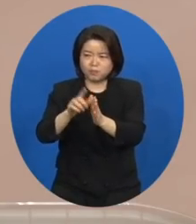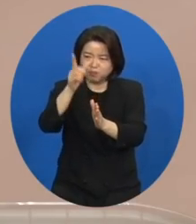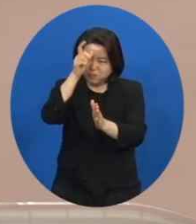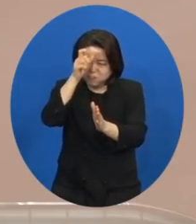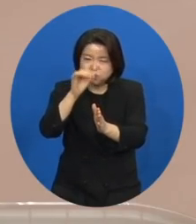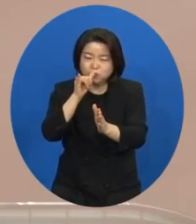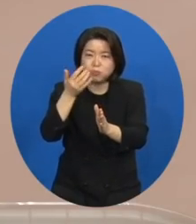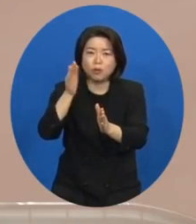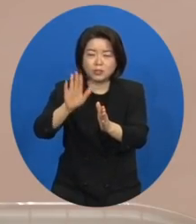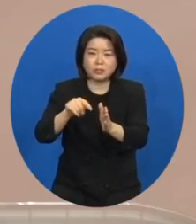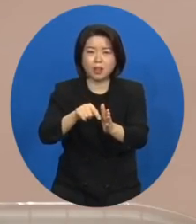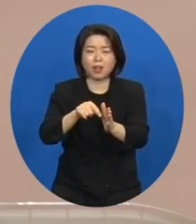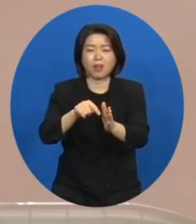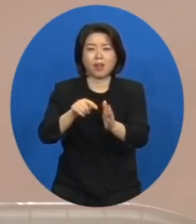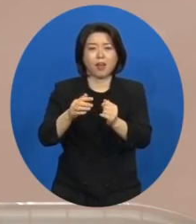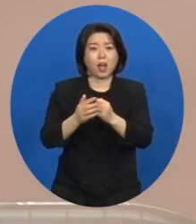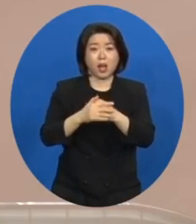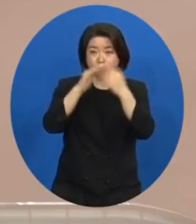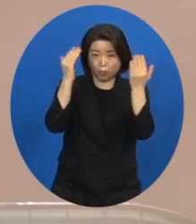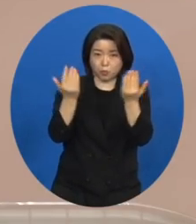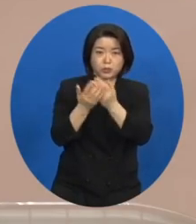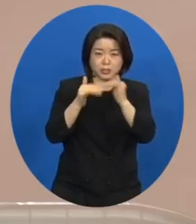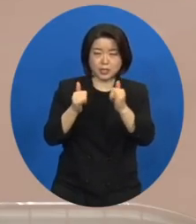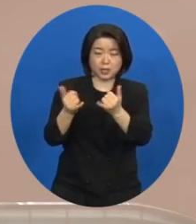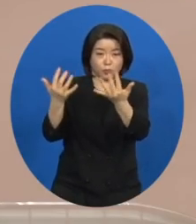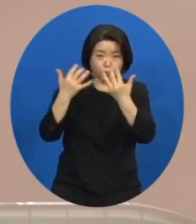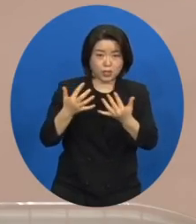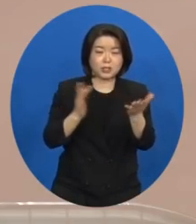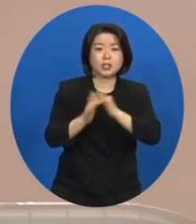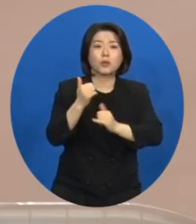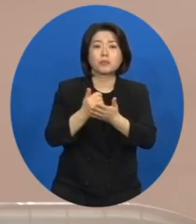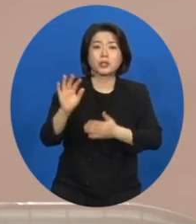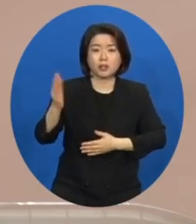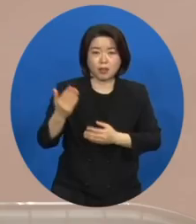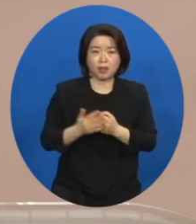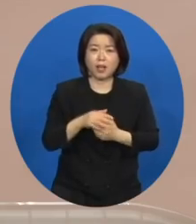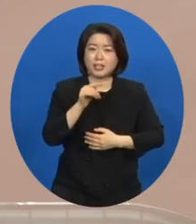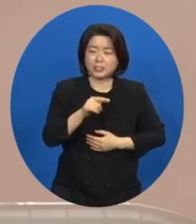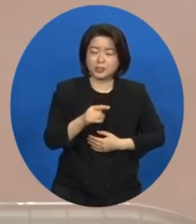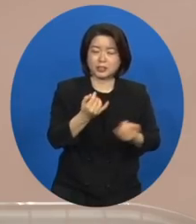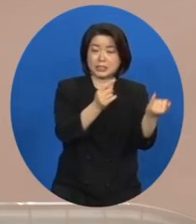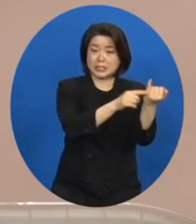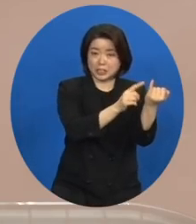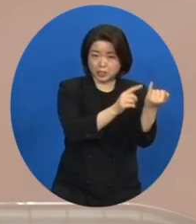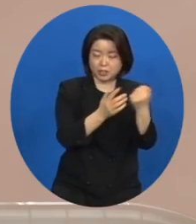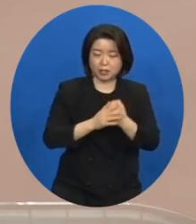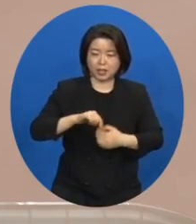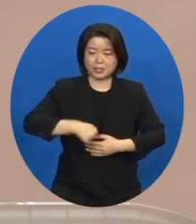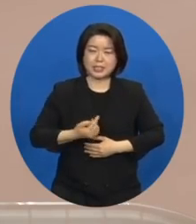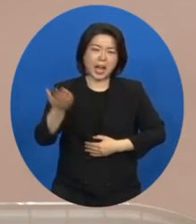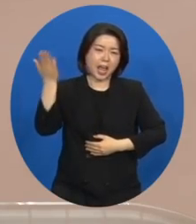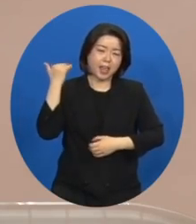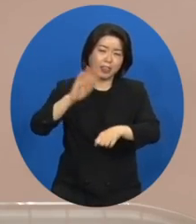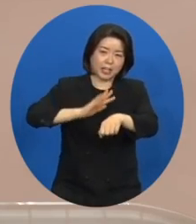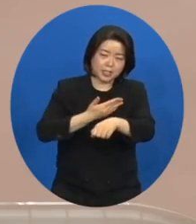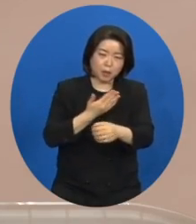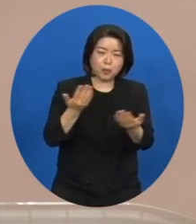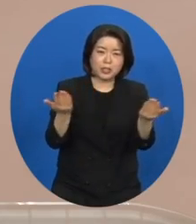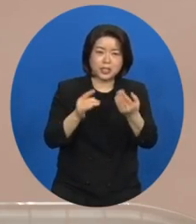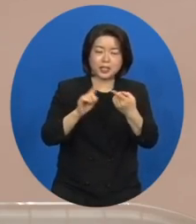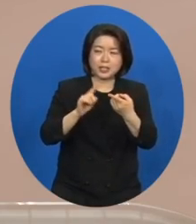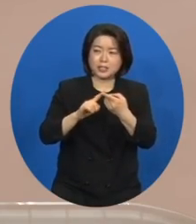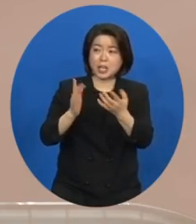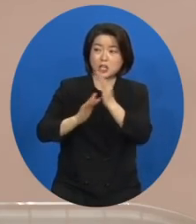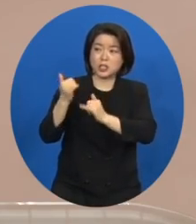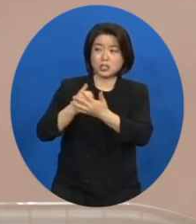19절에 그 동네에서 많은 사마리아 사람이 예수를 믿게 되었다 그것은 그 여자가 자기가 한 일에 예수께서 다아라 마쳤다고